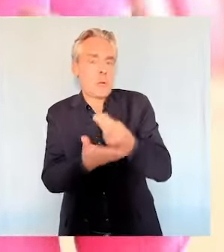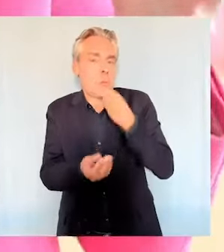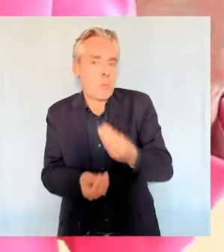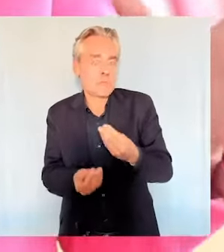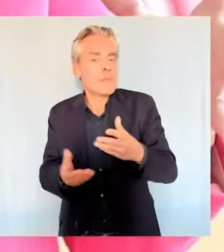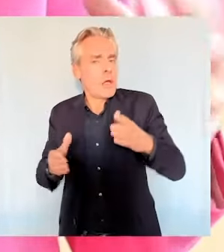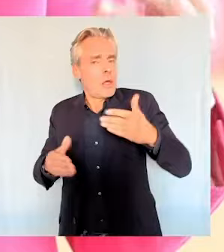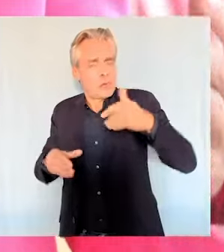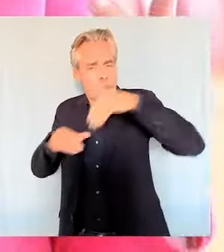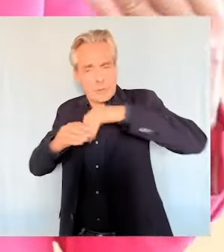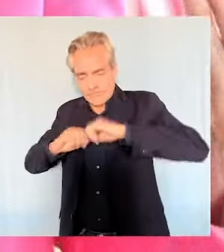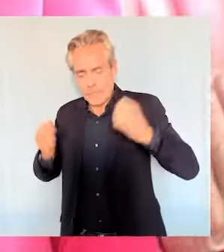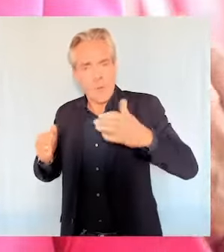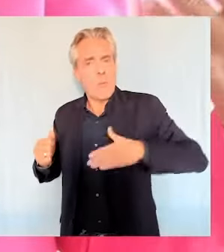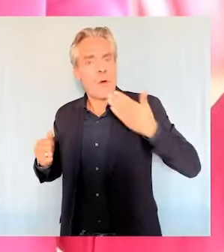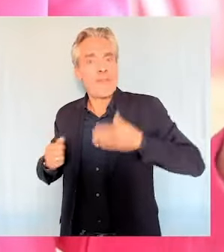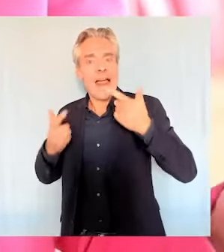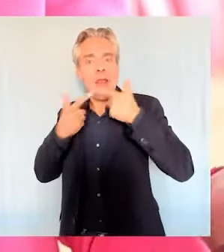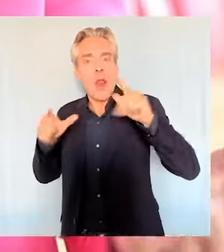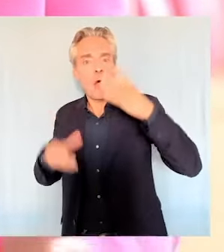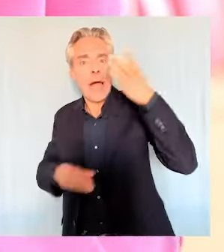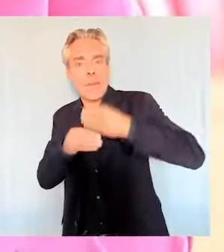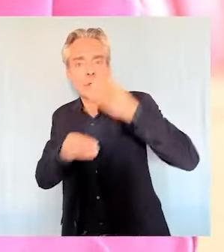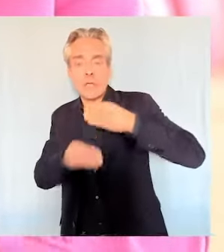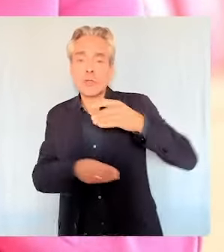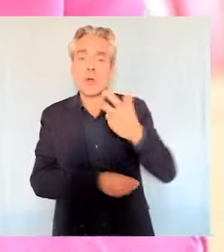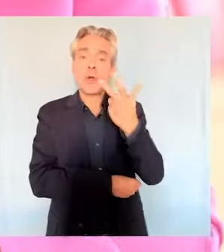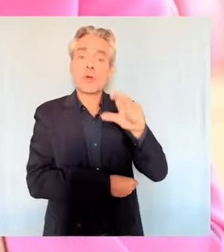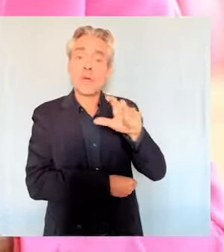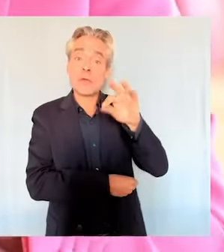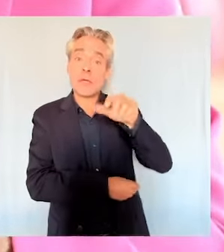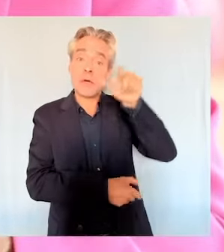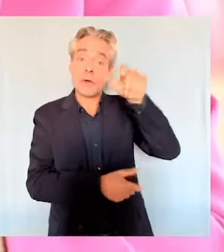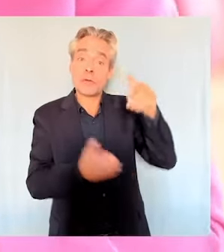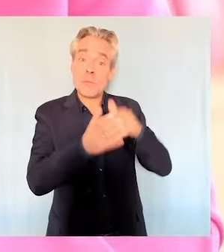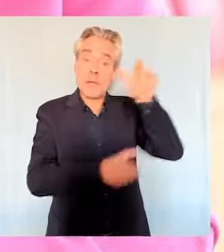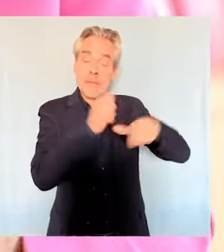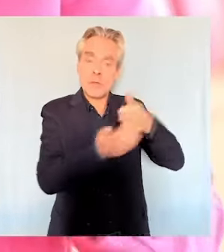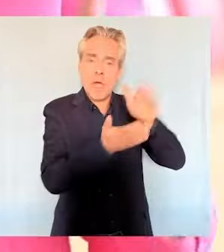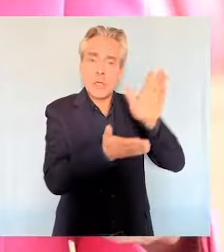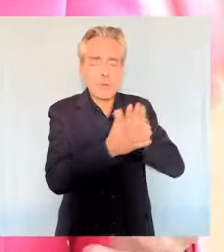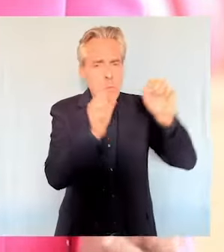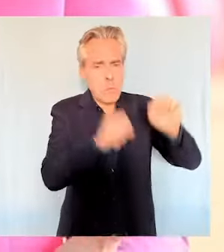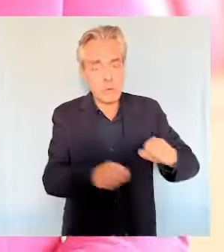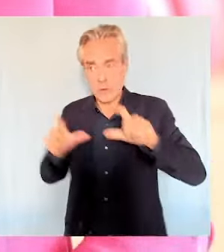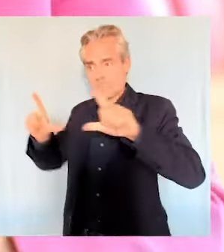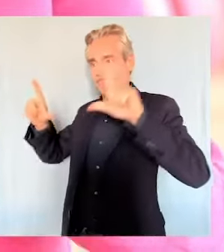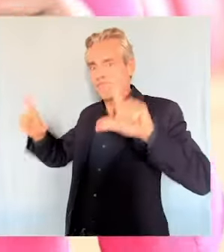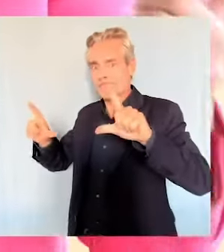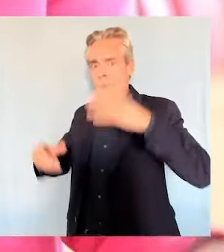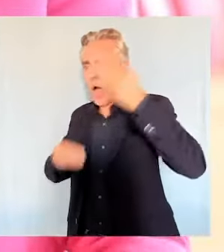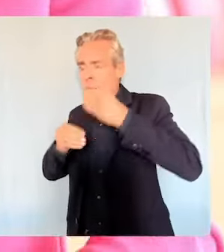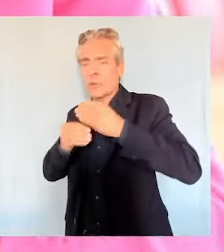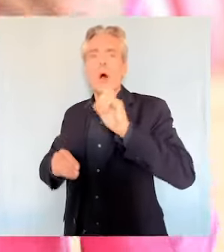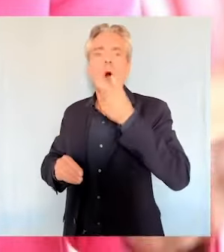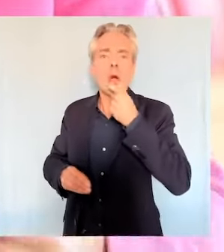Cette plateforme permet l'apprentissage des langues. Avec plus de 350 000 inscrits, on peut y apprendre d'ores et déjà